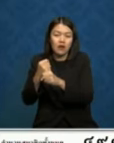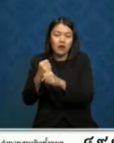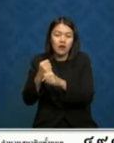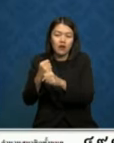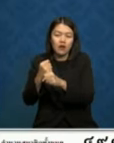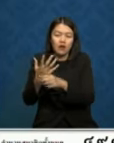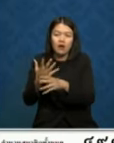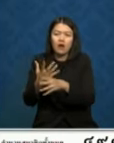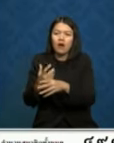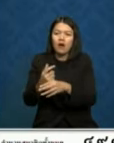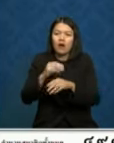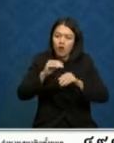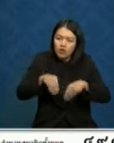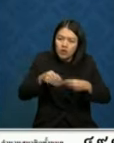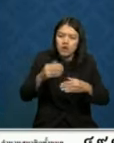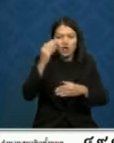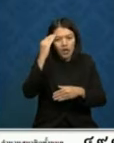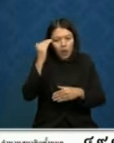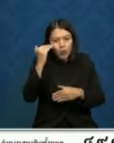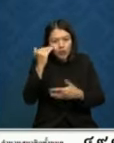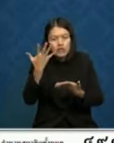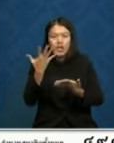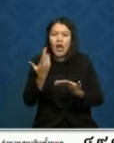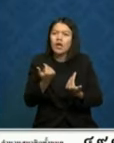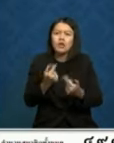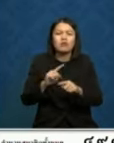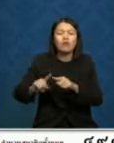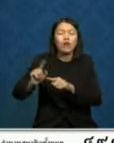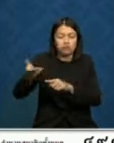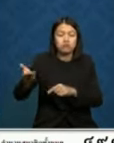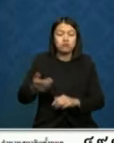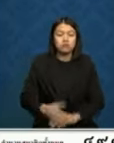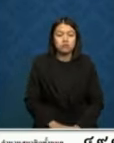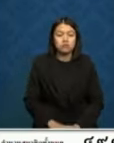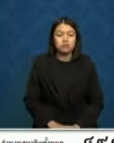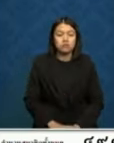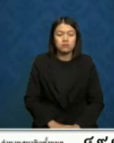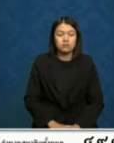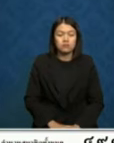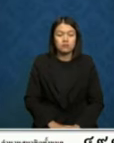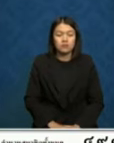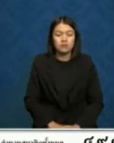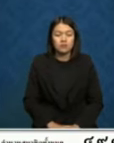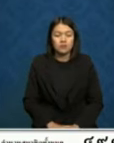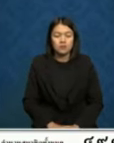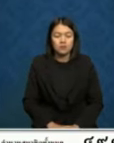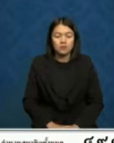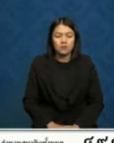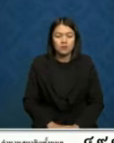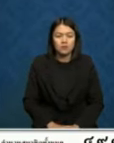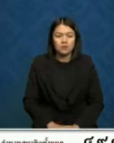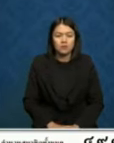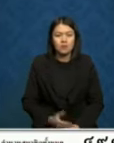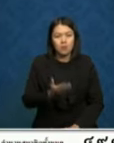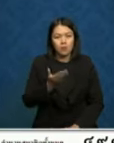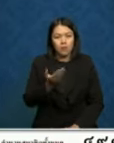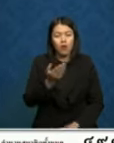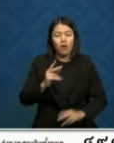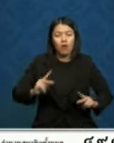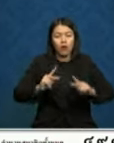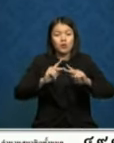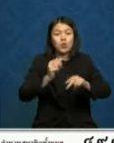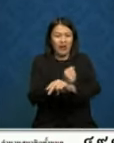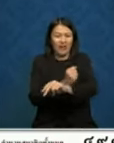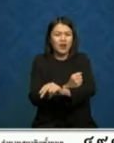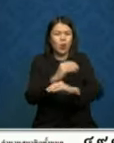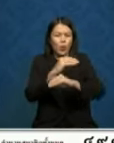อุออสเตรเลียเกาหลีใต้อิสราเอลต่างๆนะครับท่านประธานครับเรื่องนี้ขอส่งเสียงถึงกระทรวงแรงงานครับเรื่องโคร